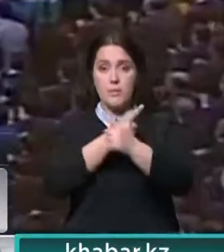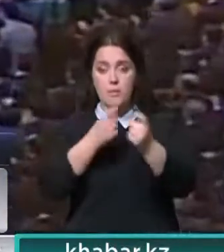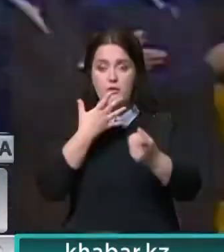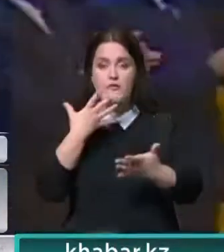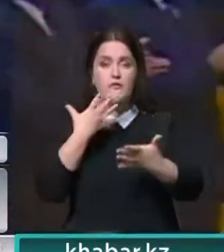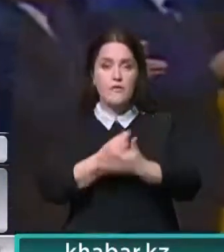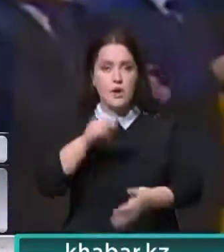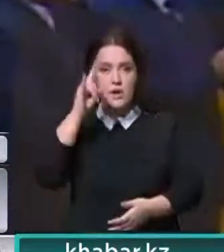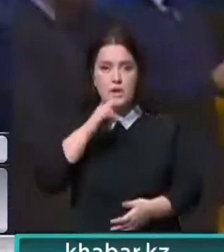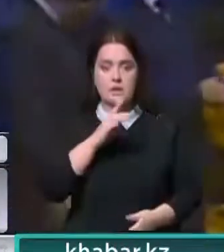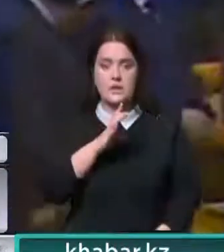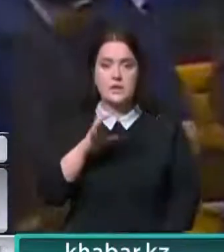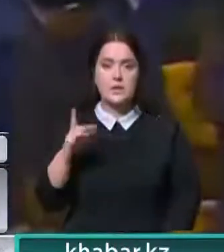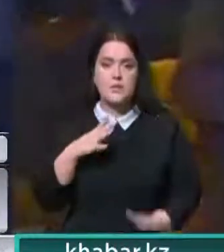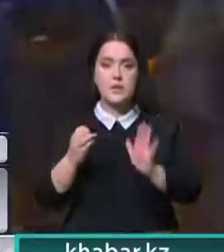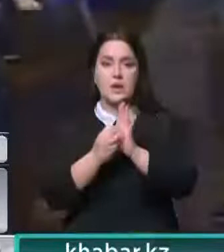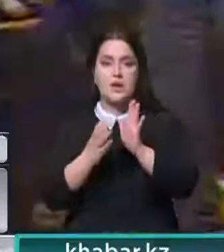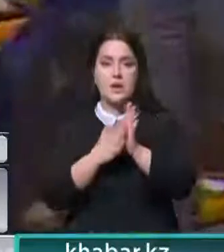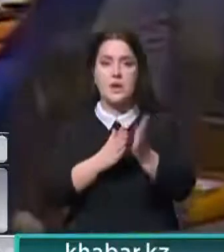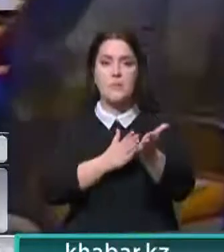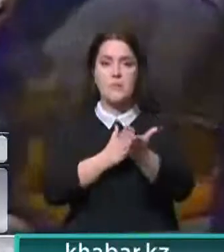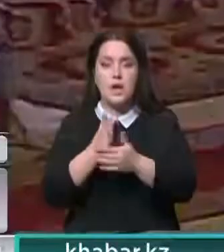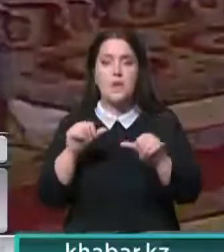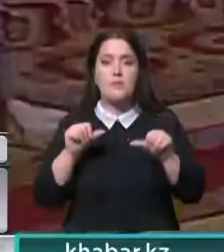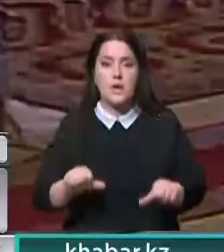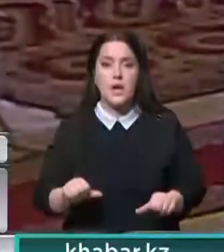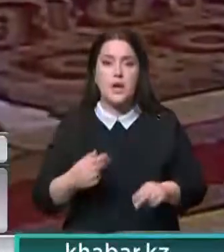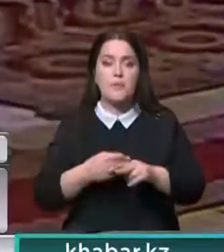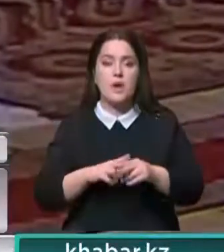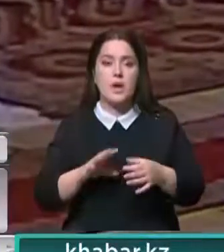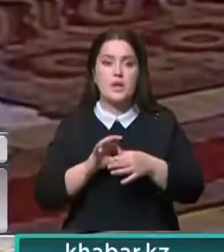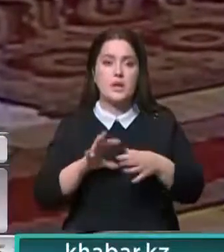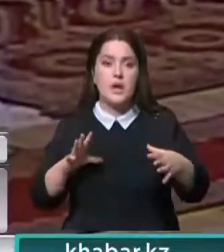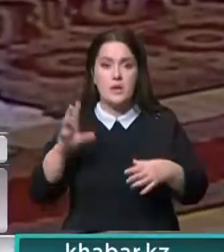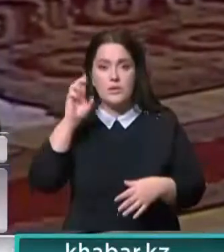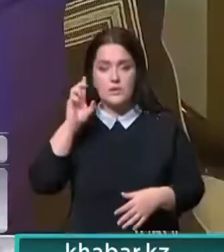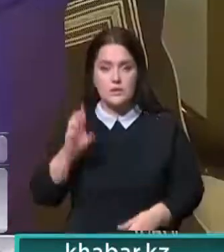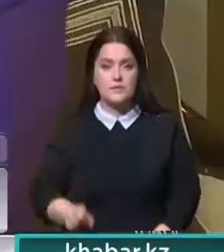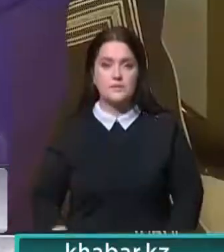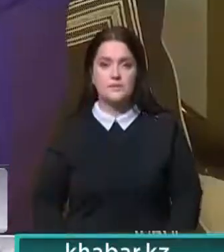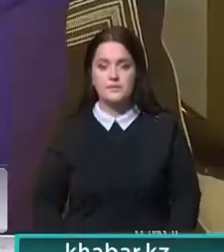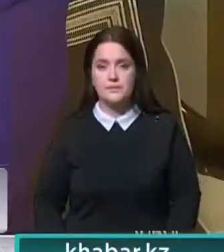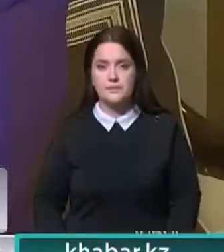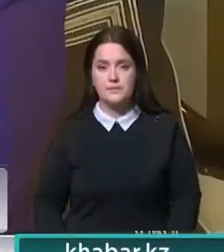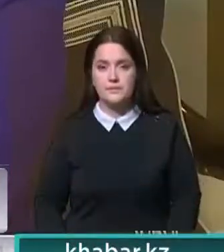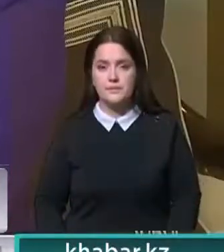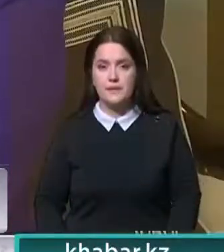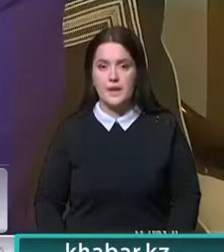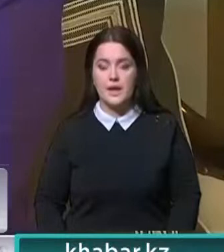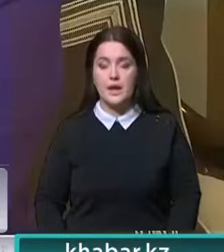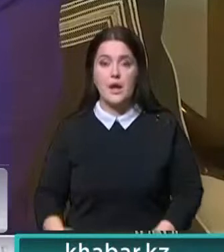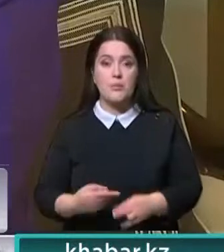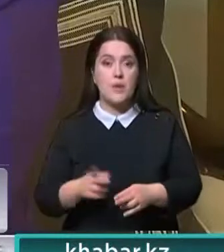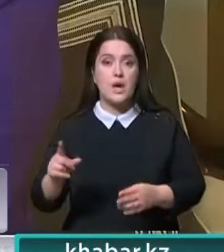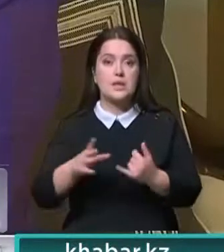суверенитета Казахской ССР, были прописаны политико-правовые основы Казахстана как независимого государства. Это определение территории, то